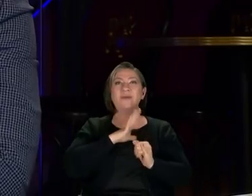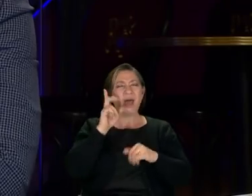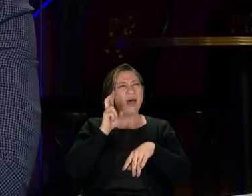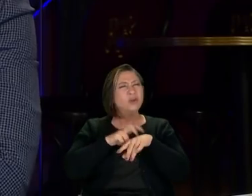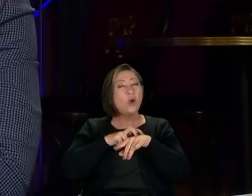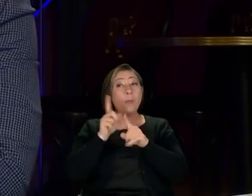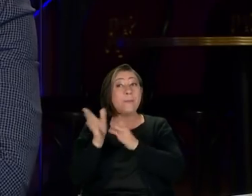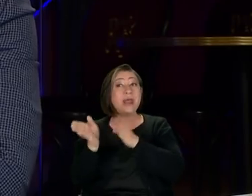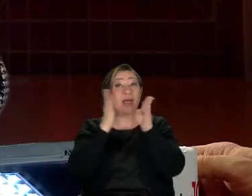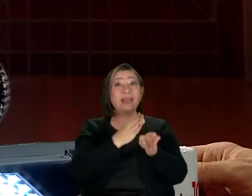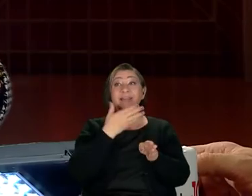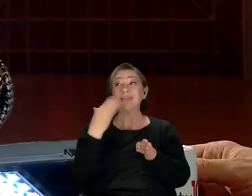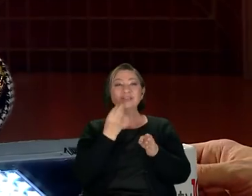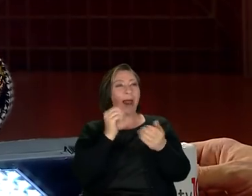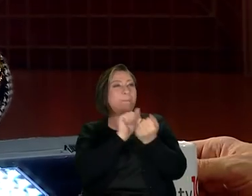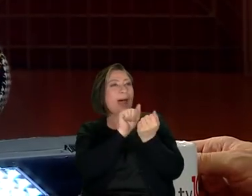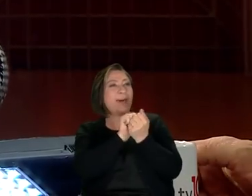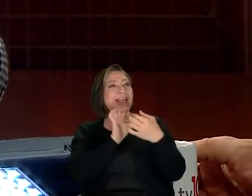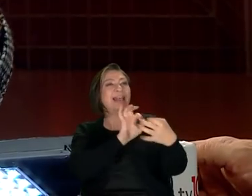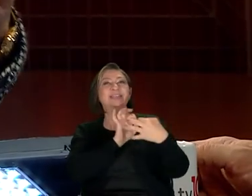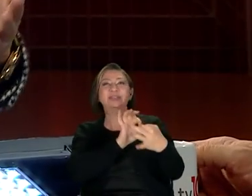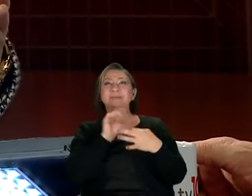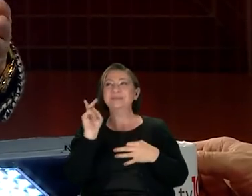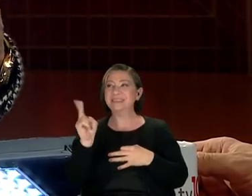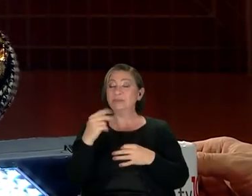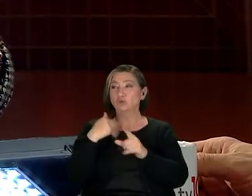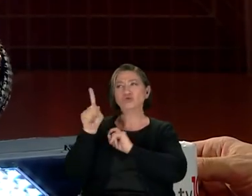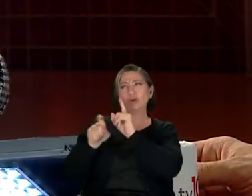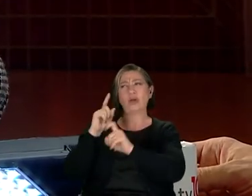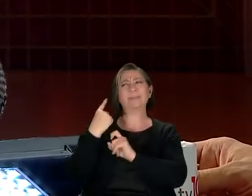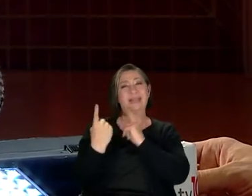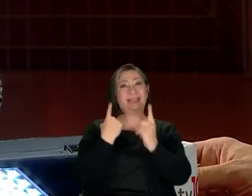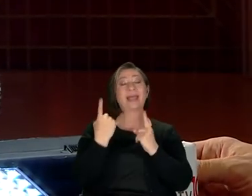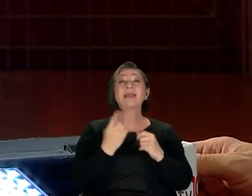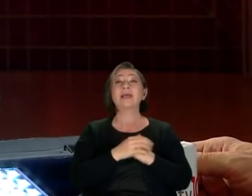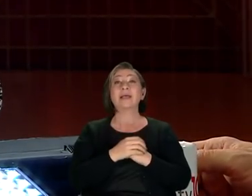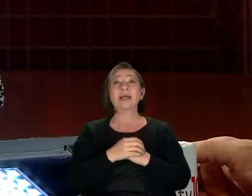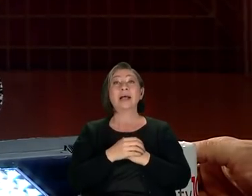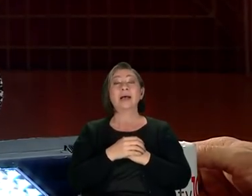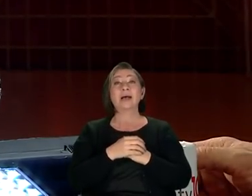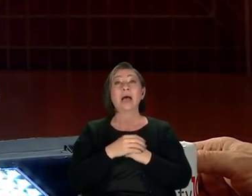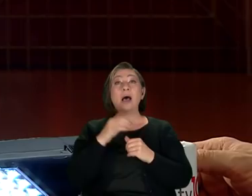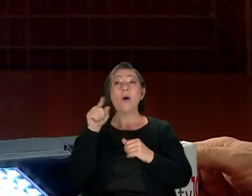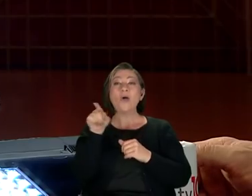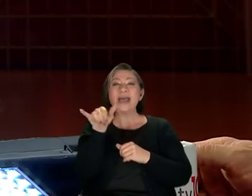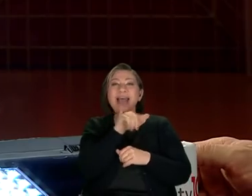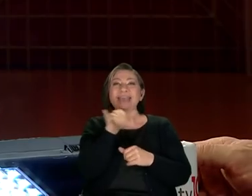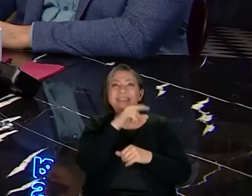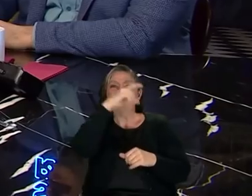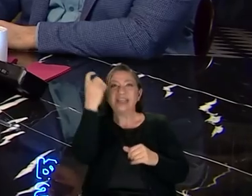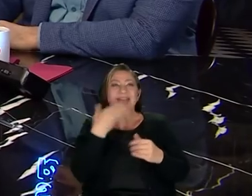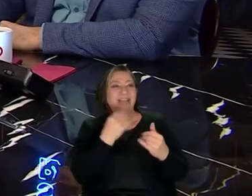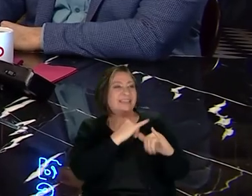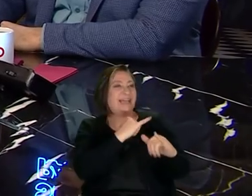Ama bir yandan da gençlerle olan ilişkinizde, şimdi size onları soracağım zaten. Bir yandan da onlara yakın